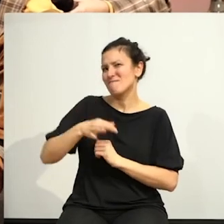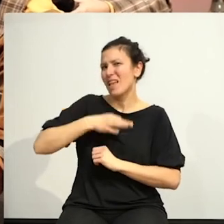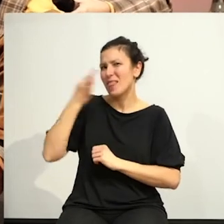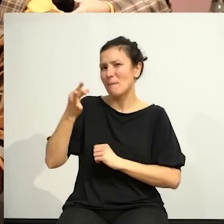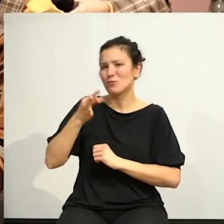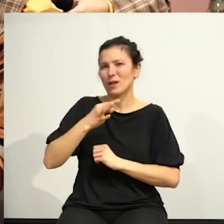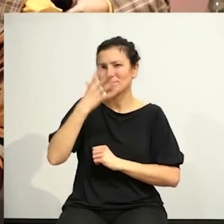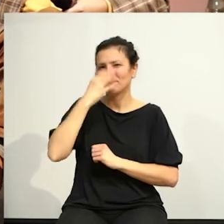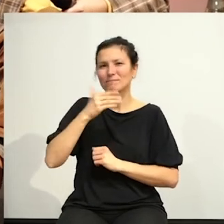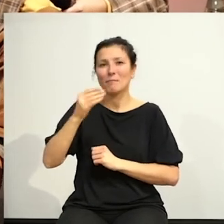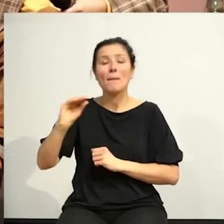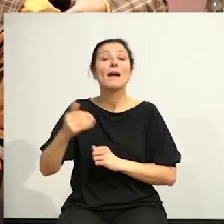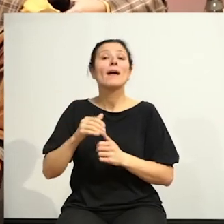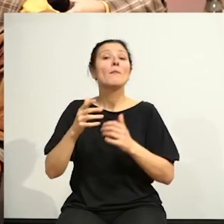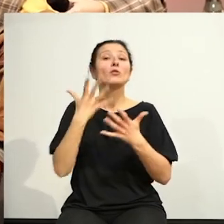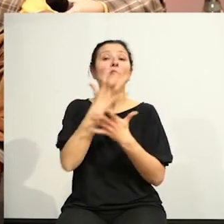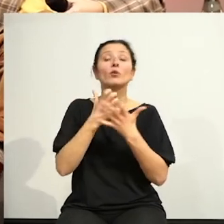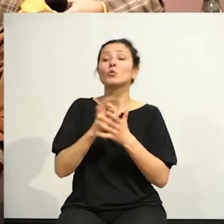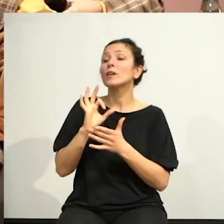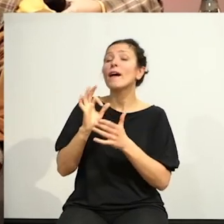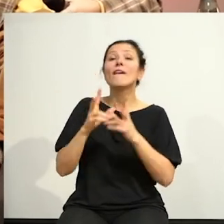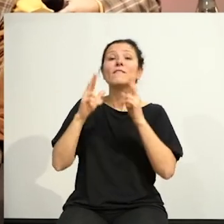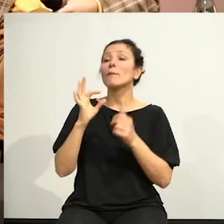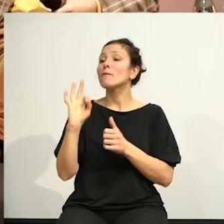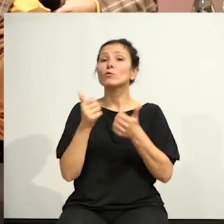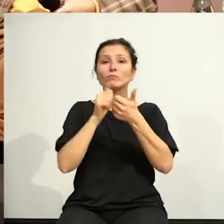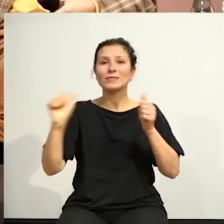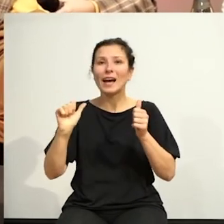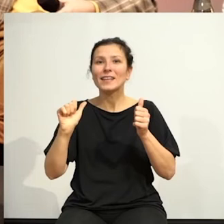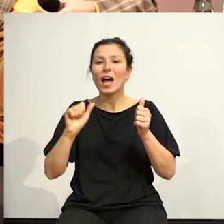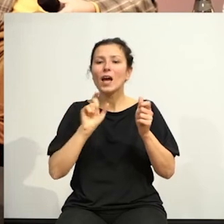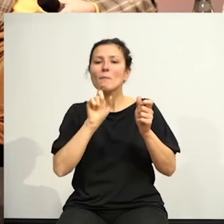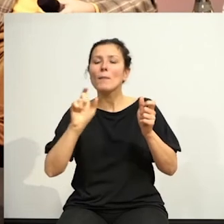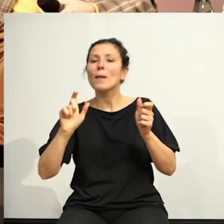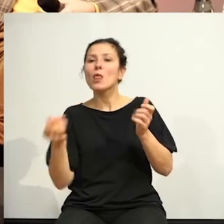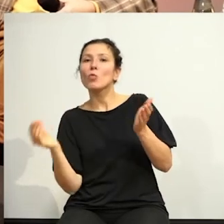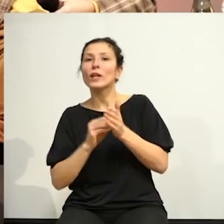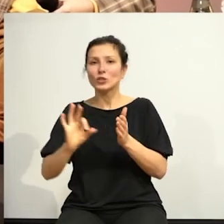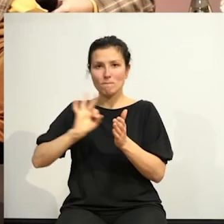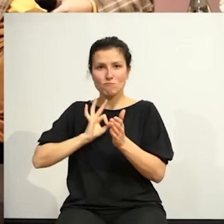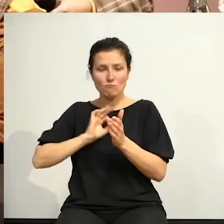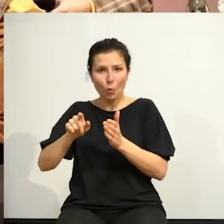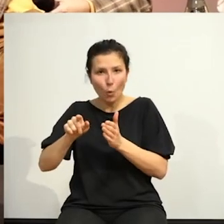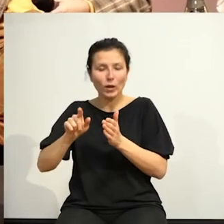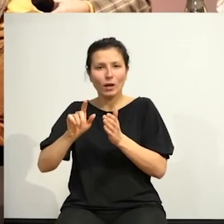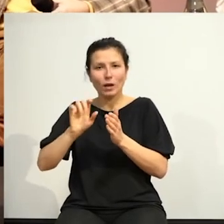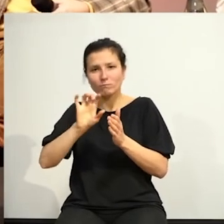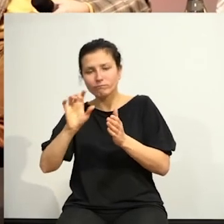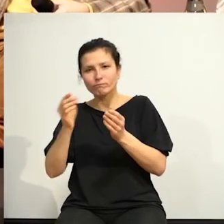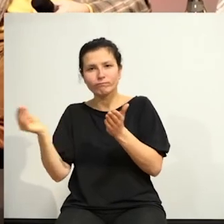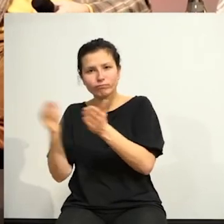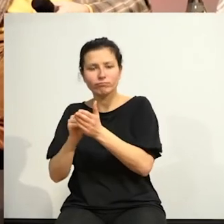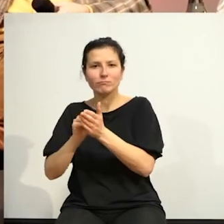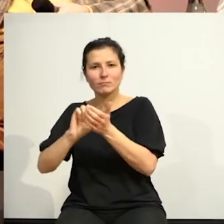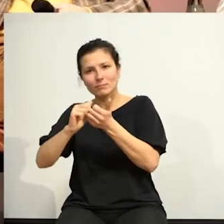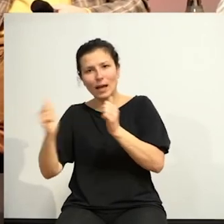albo kawałek jego linijki, potem dopisuje się swoje. Także tutaj to jest też jakiś sposób na to, żeby po prostu